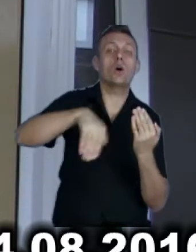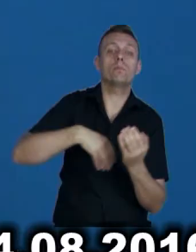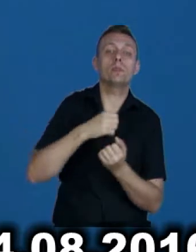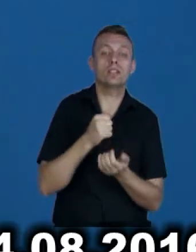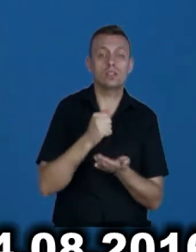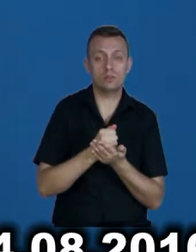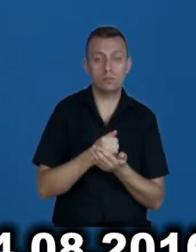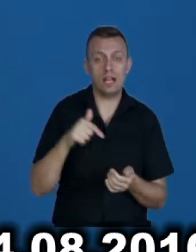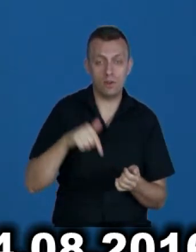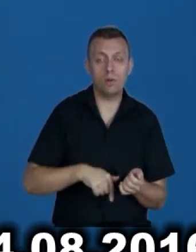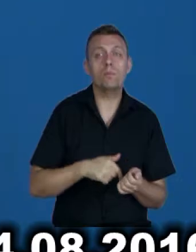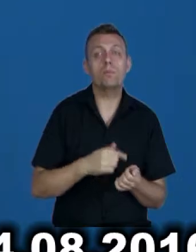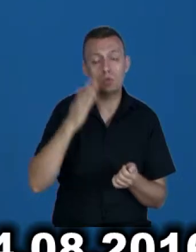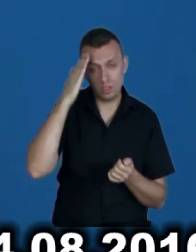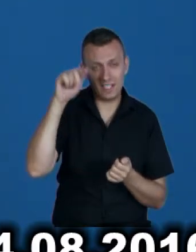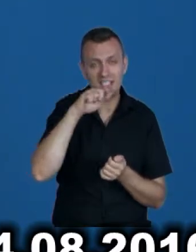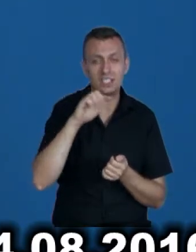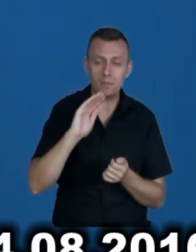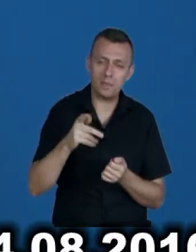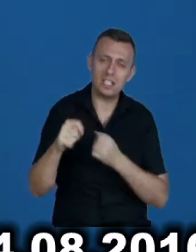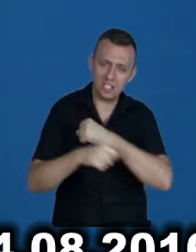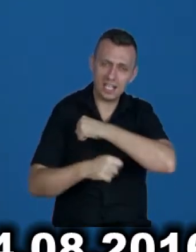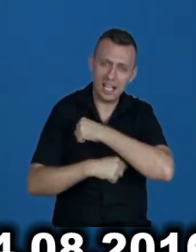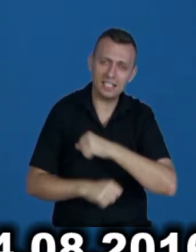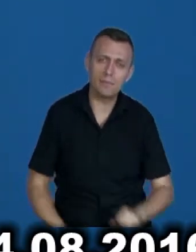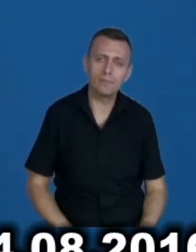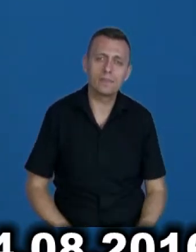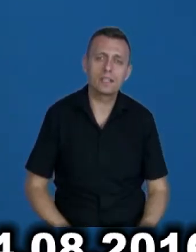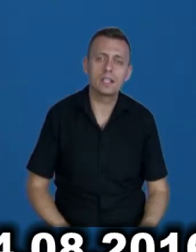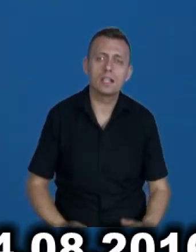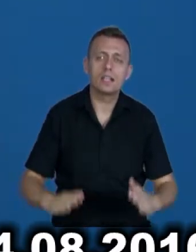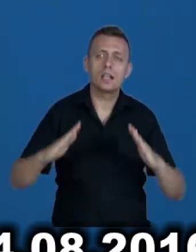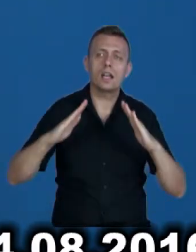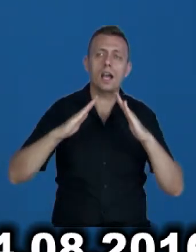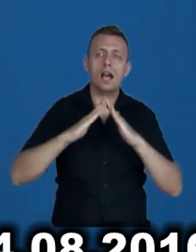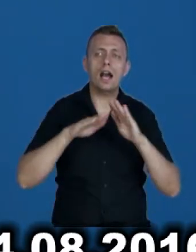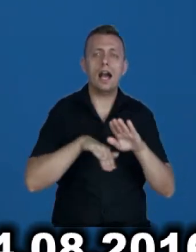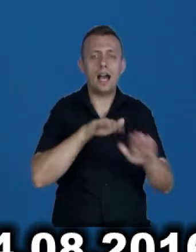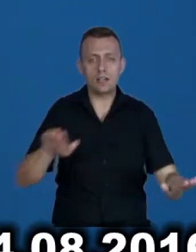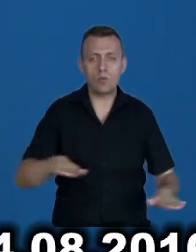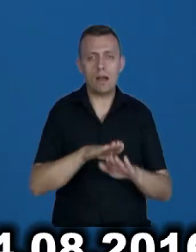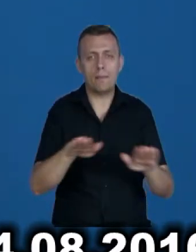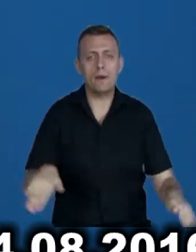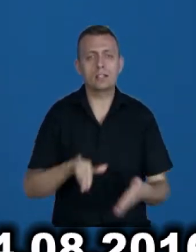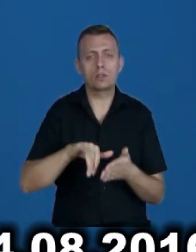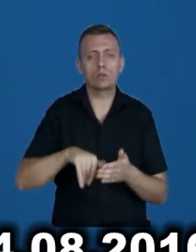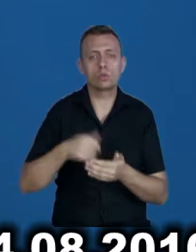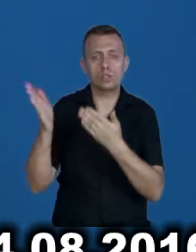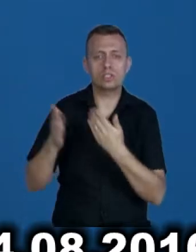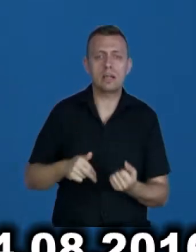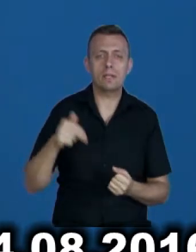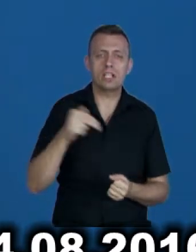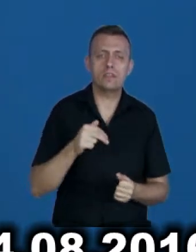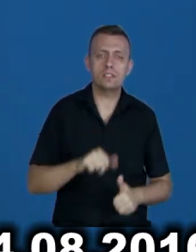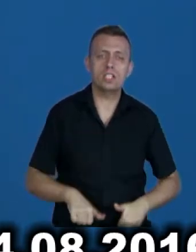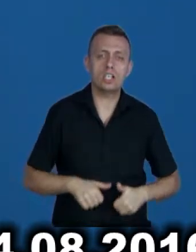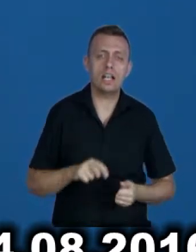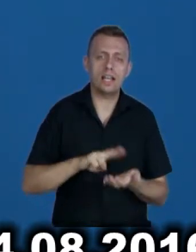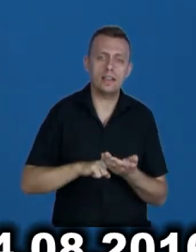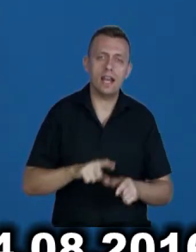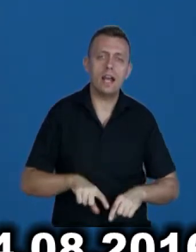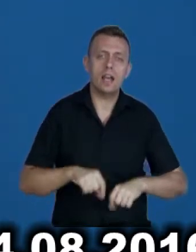my się wymieniamy informacjami, więc jest to dla nas weryfikowalne. My współpracując z tymi krajami